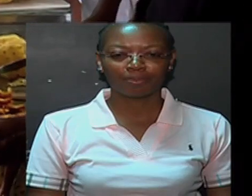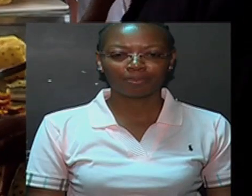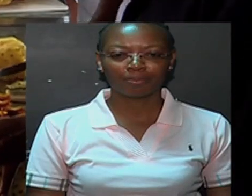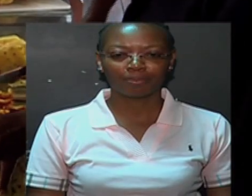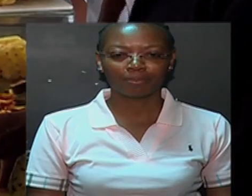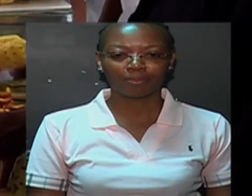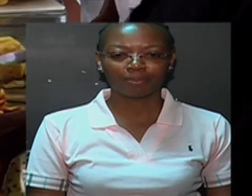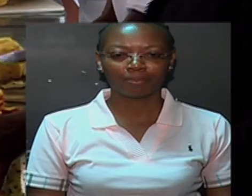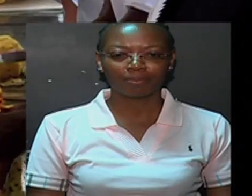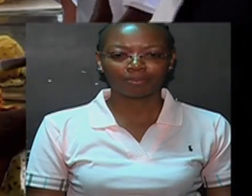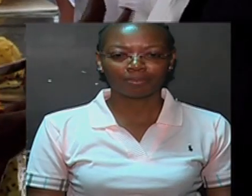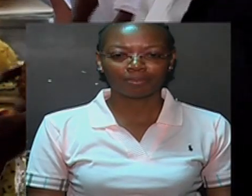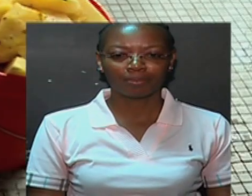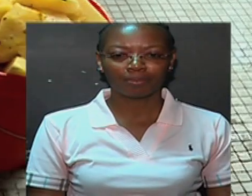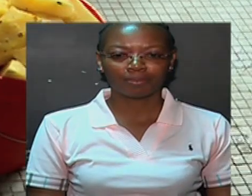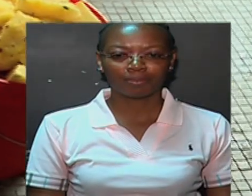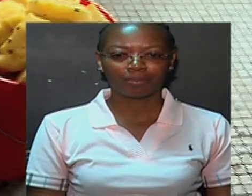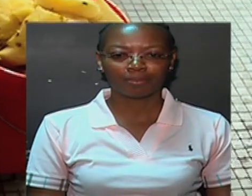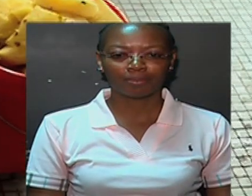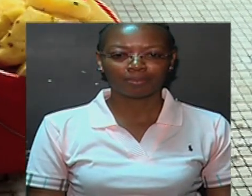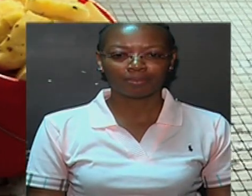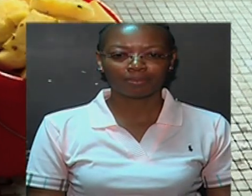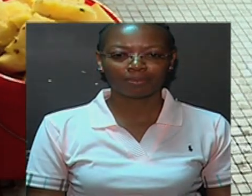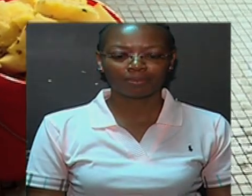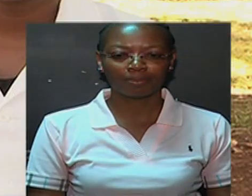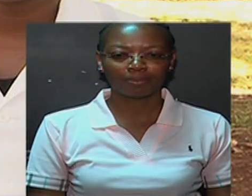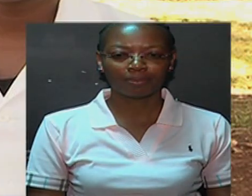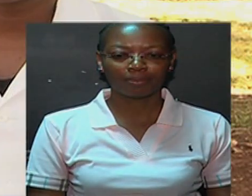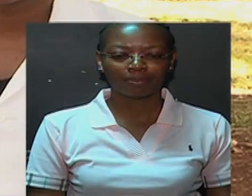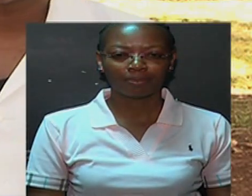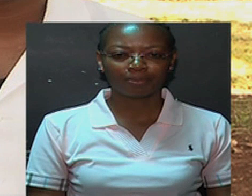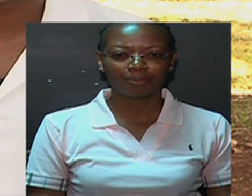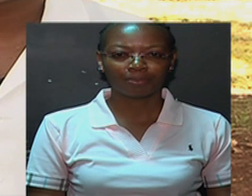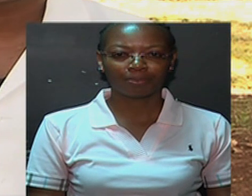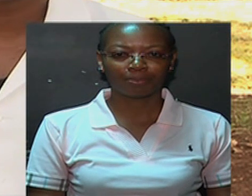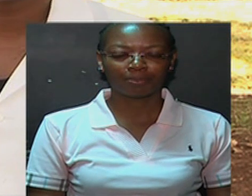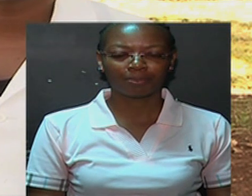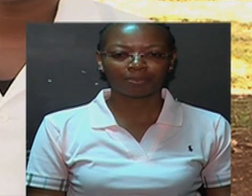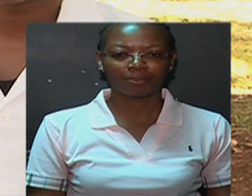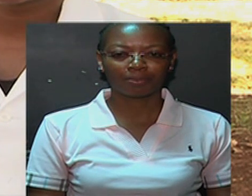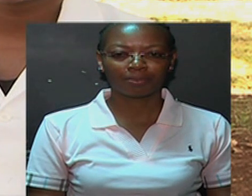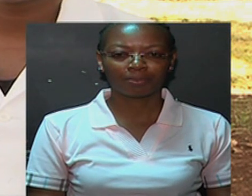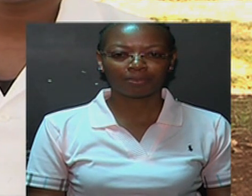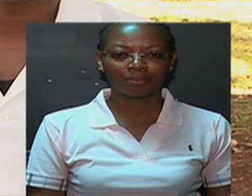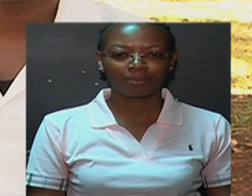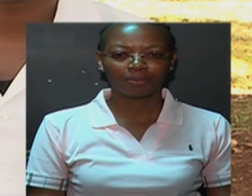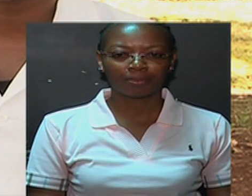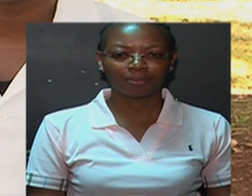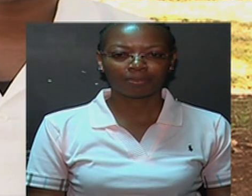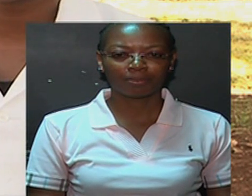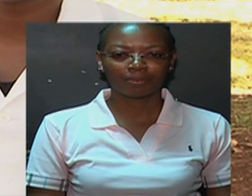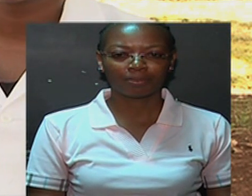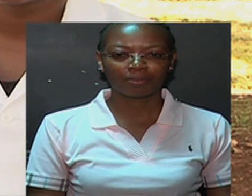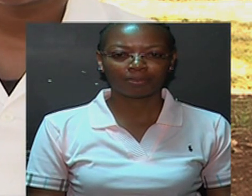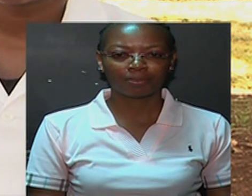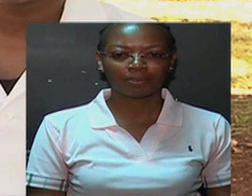Kutengeza majitamu ama pineapple juice kimombo ni rahisi sana. Kutengeneza pineapple juice,